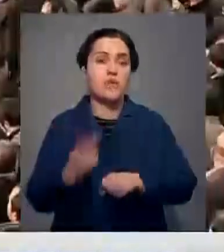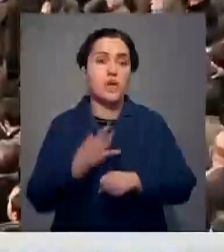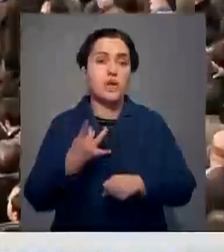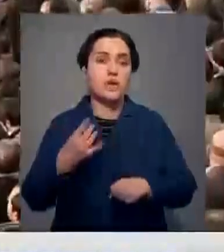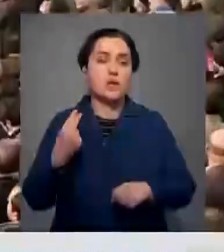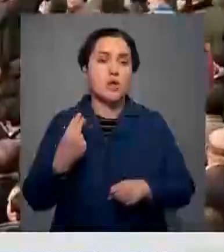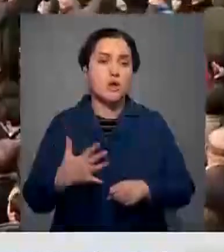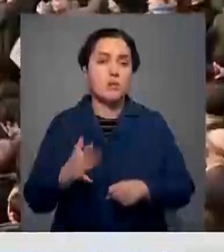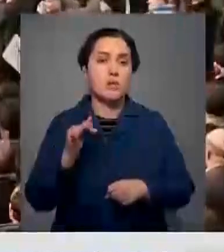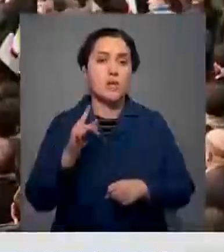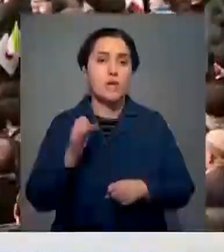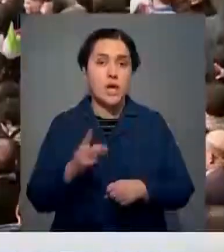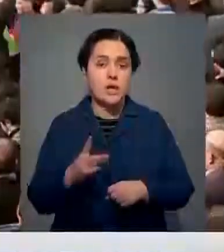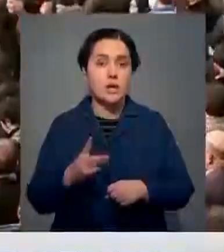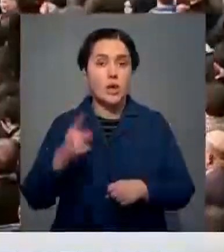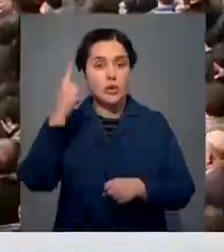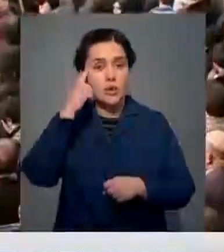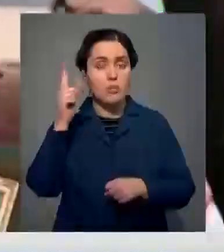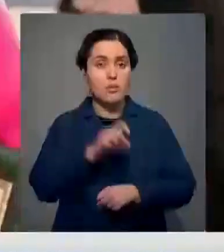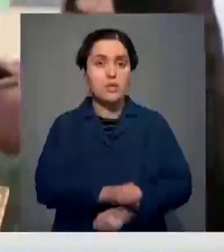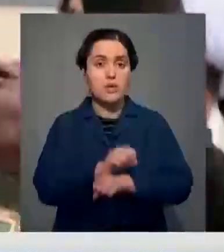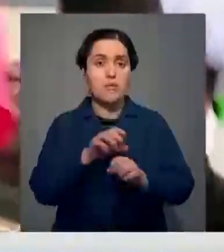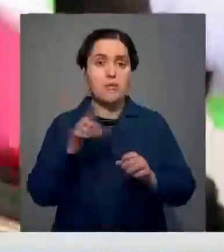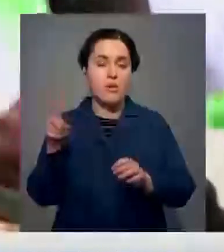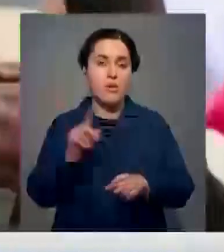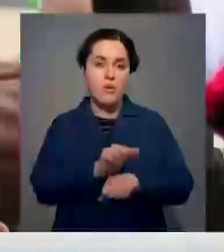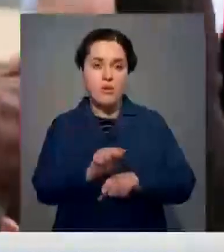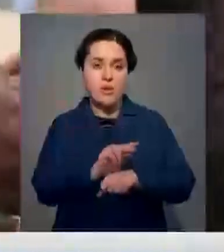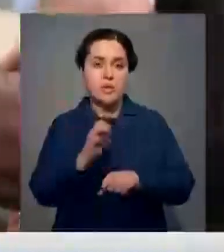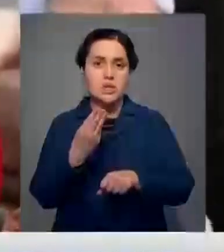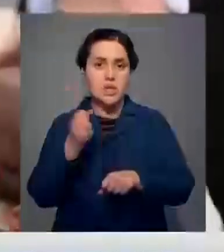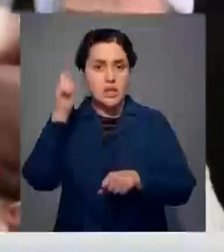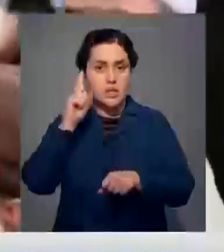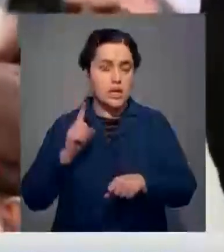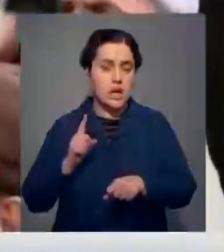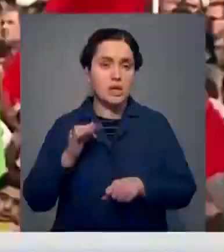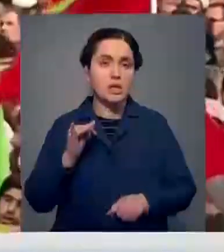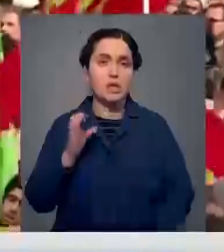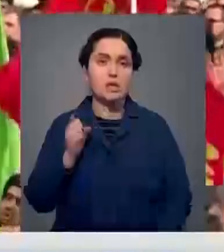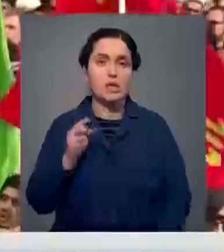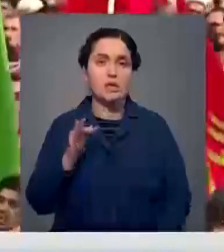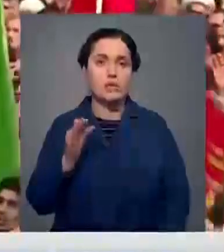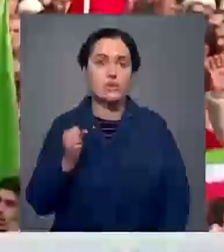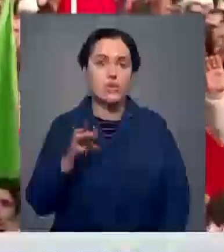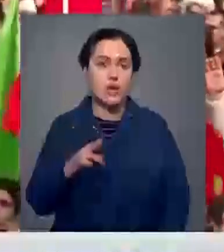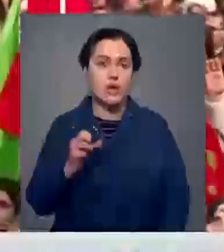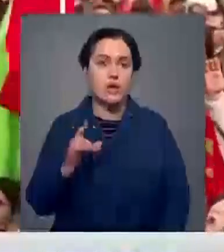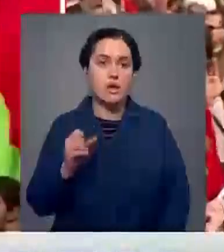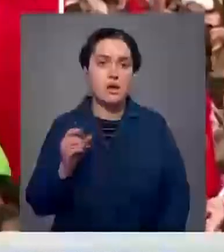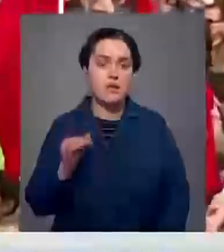в 2 раза дороже. Иранские власти полагают, что к протестам причастны США, Израиль и Саудовская Аравия.